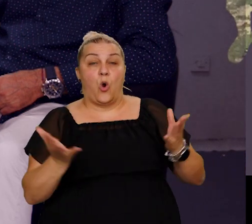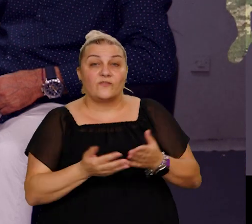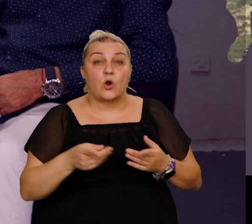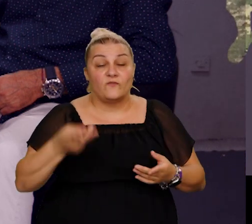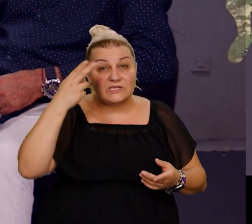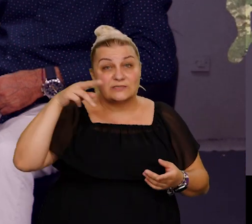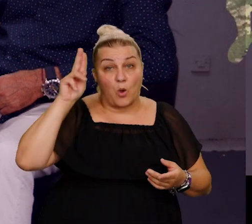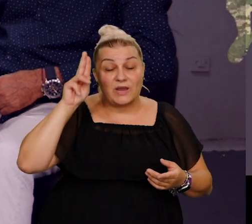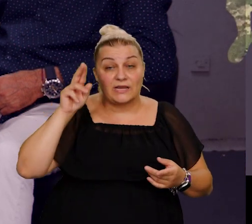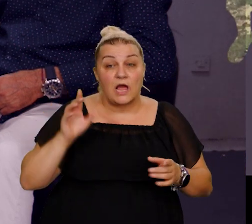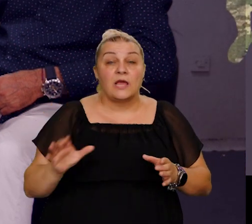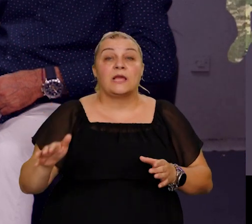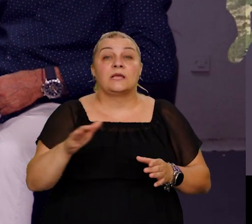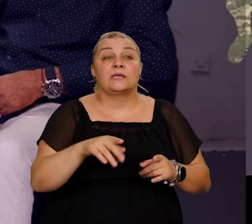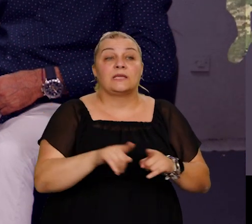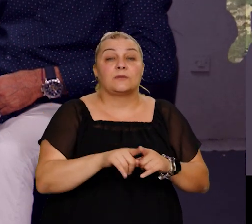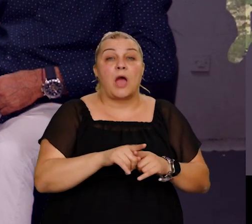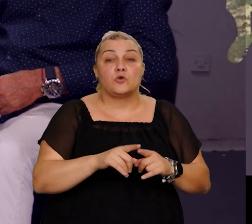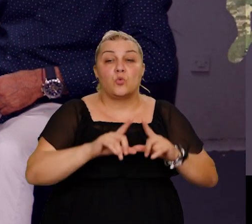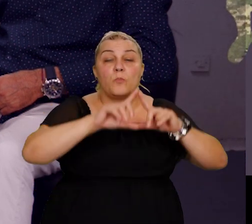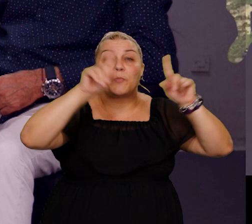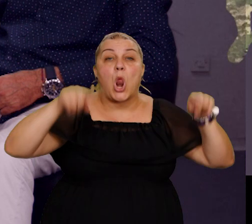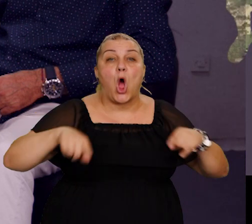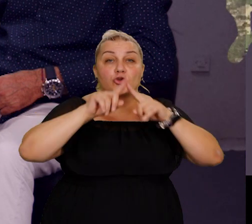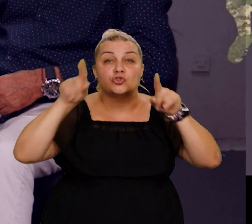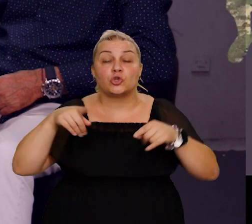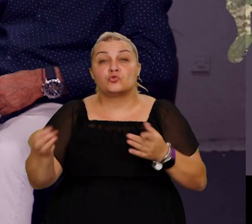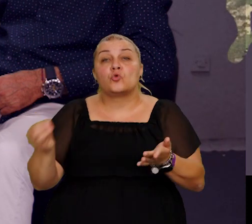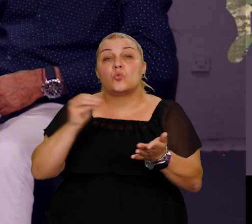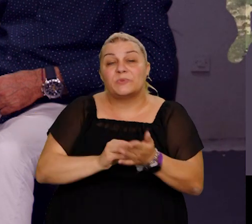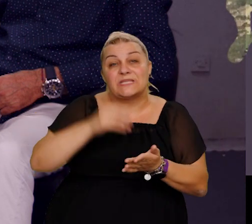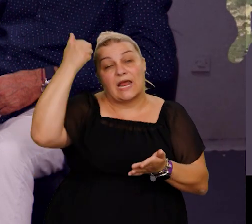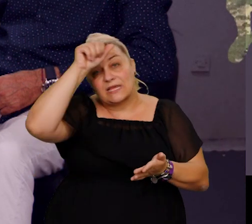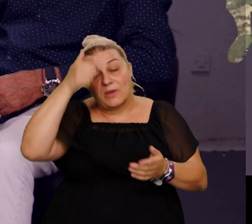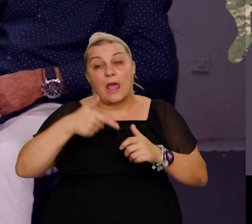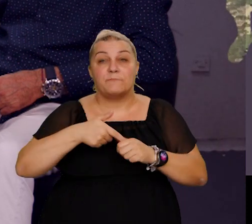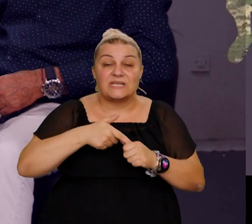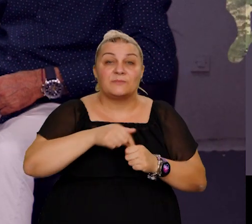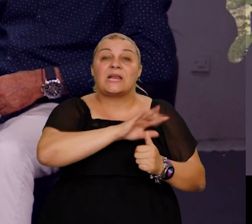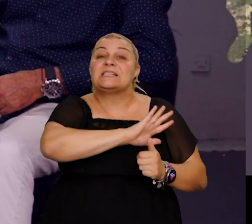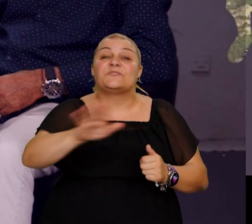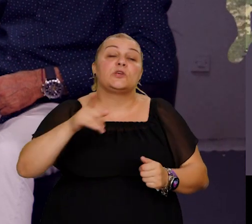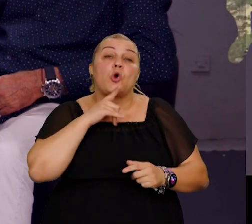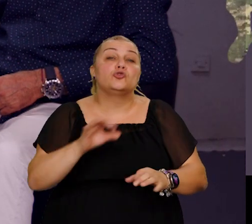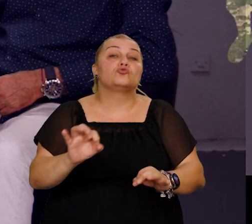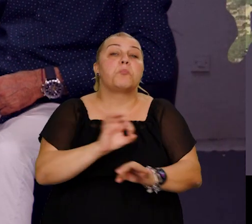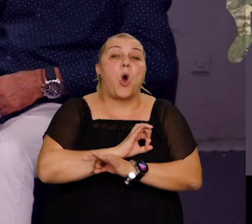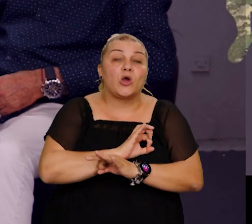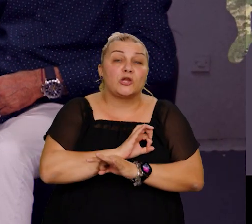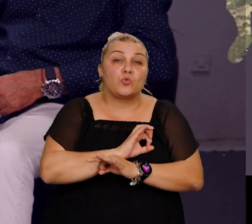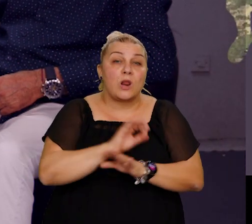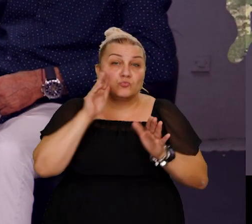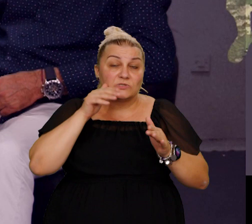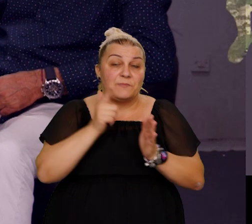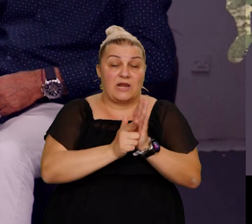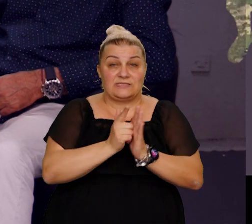tog spomenika, znači u cijelom kontekstu spomenika, su ploče na kojima su upisana imena i prezimena svih poginulih Bošnjaka, Muslimana